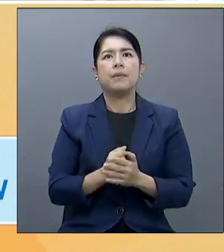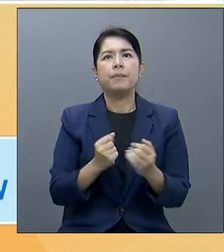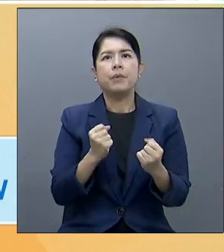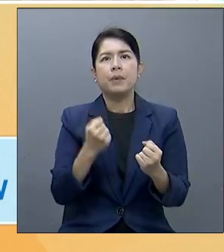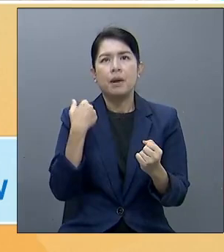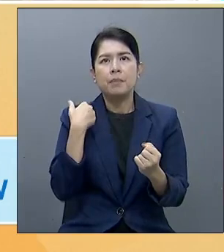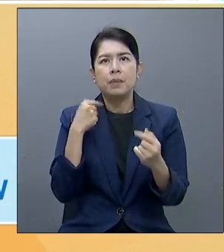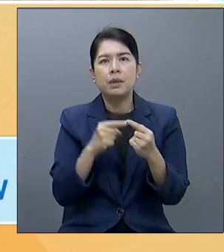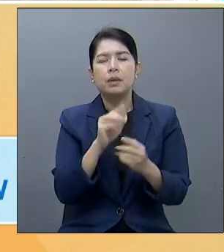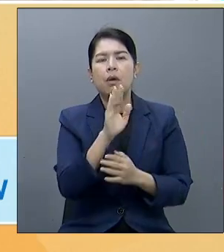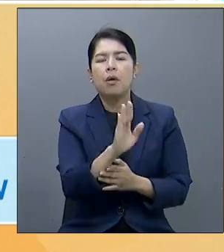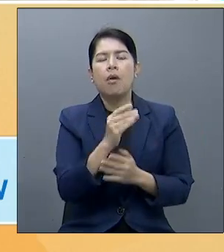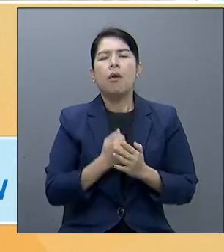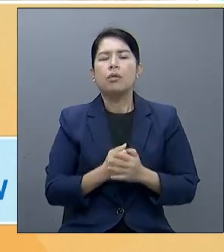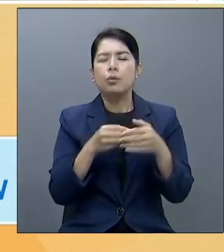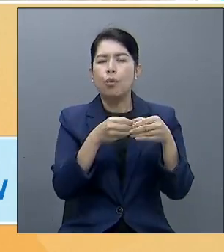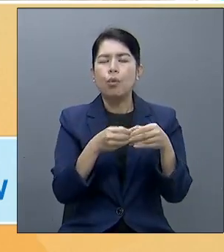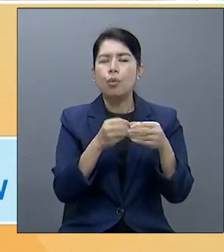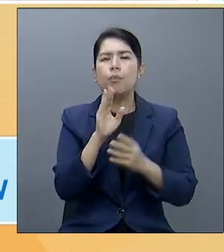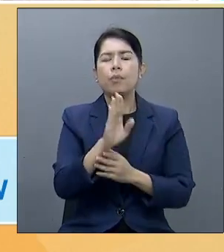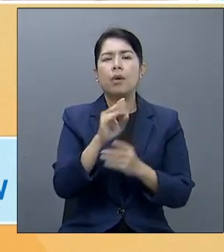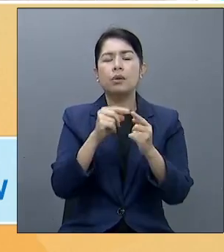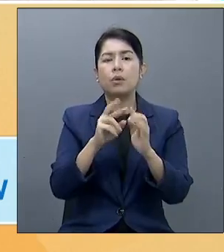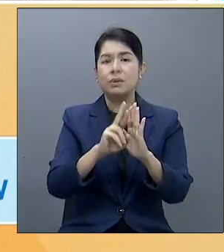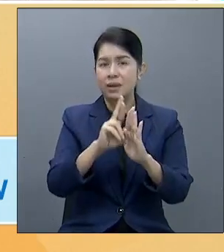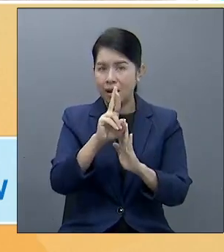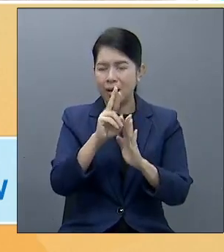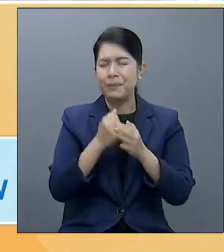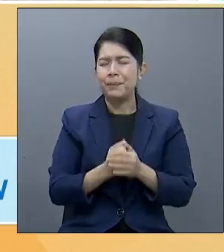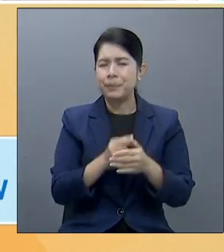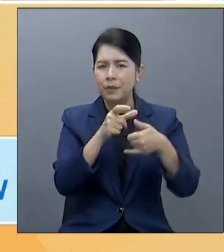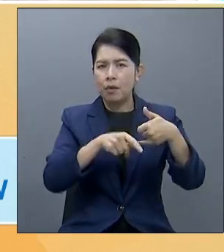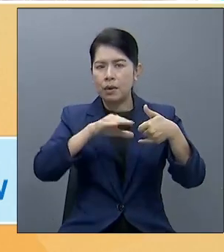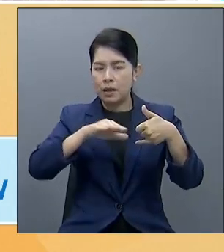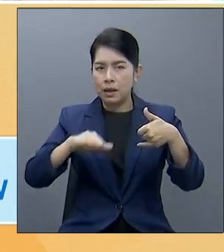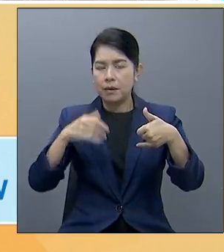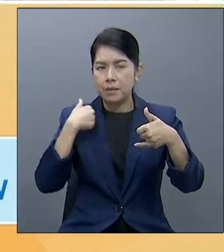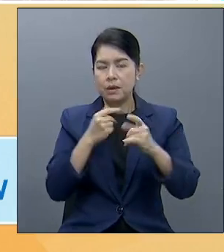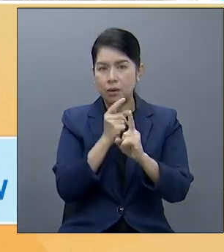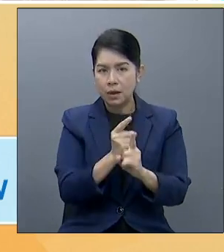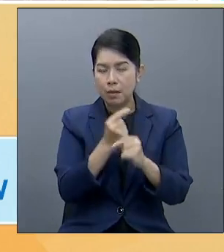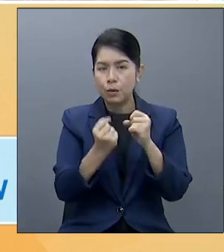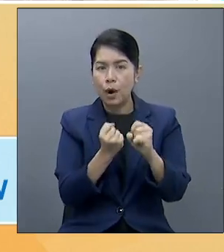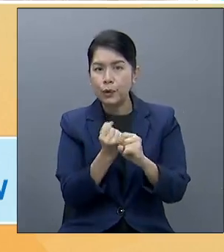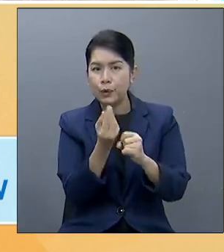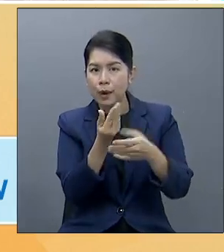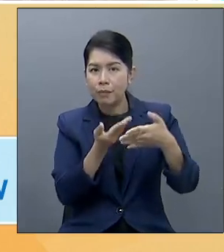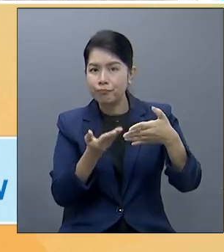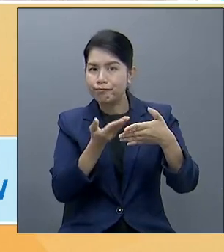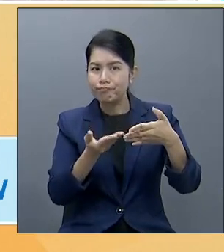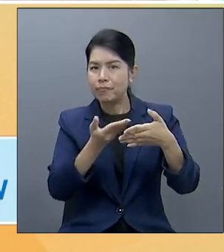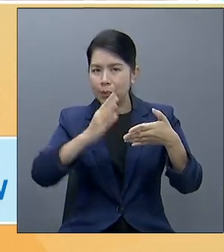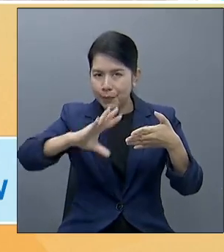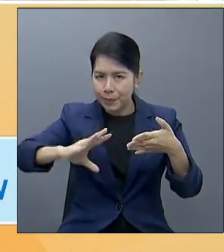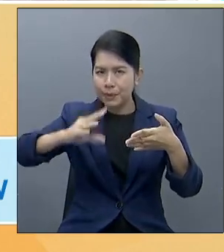ายที่เชียงรายอันนี้คืออย่างที่เรียนไปเด็กต้องมีพัฒนาการที่สมวัยโตขึ้นเพื่อจะได้เป็นภูมิคุ้มกันให้เขาโตเป็นแรงงานที่มีคุ